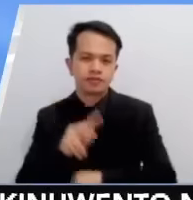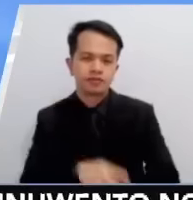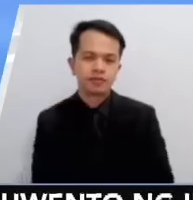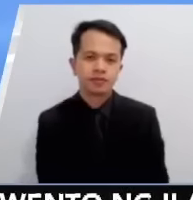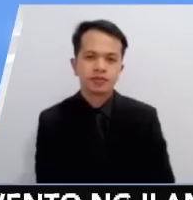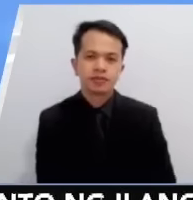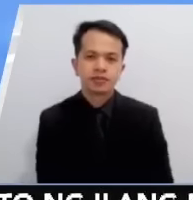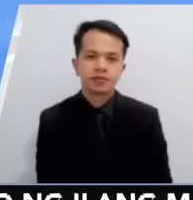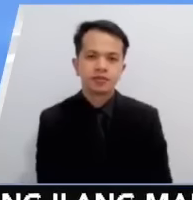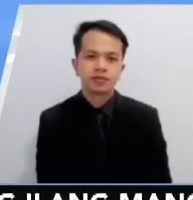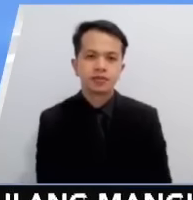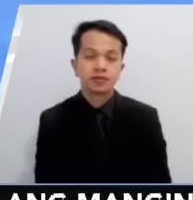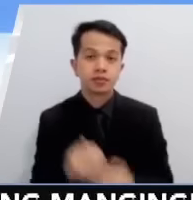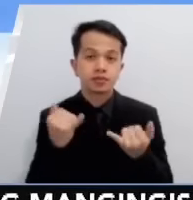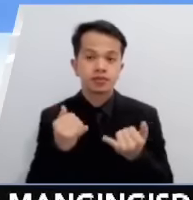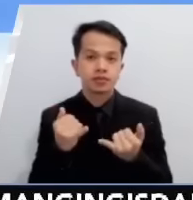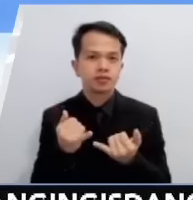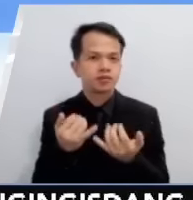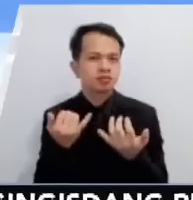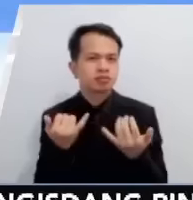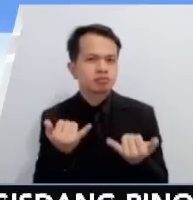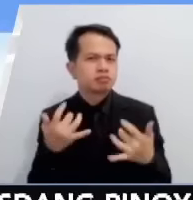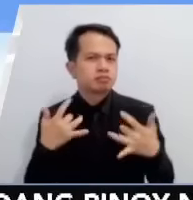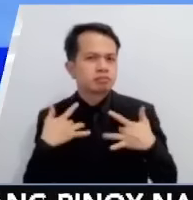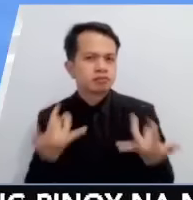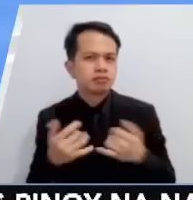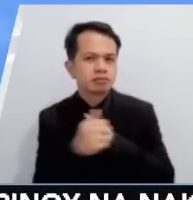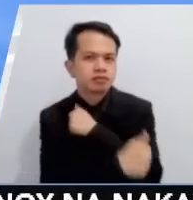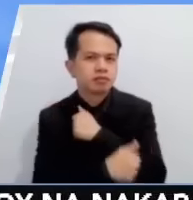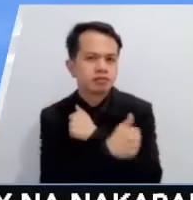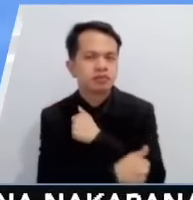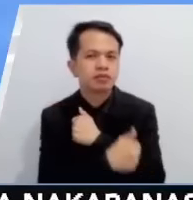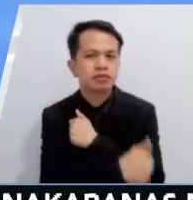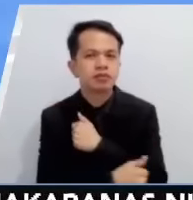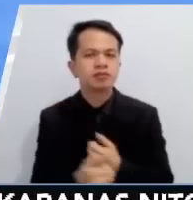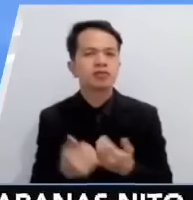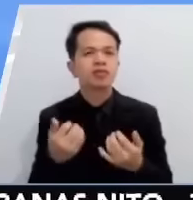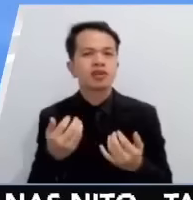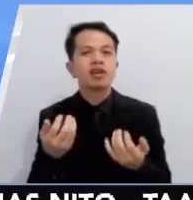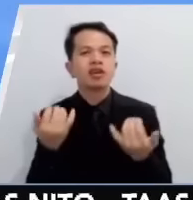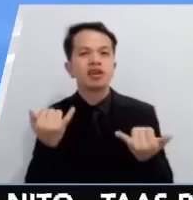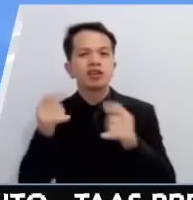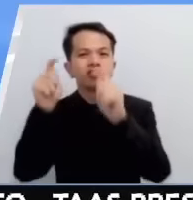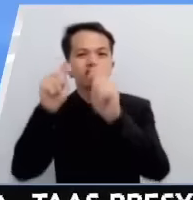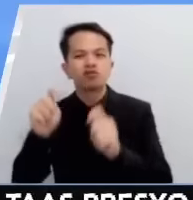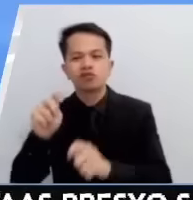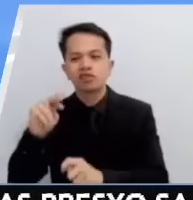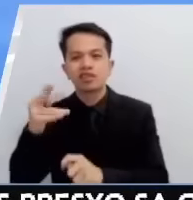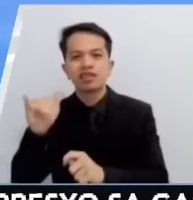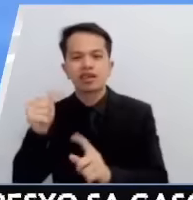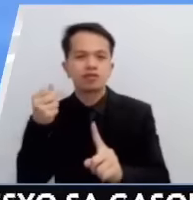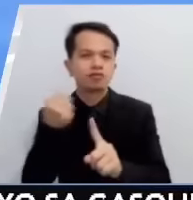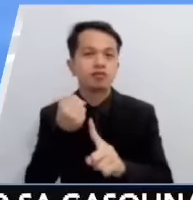Unahin na po nating kamustahin ang sitwasyon sa Aurora kung saan nag-landfall na nga po ang bagyong nika kaninang 8:00 ng umaga may